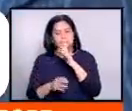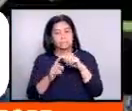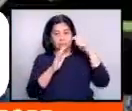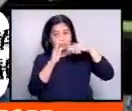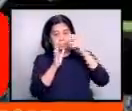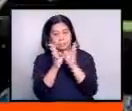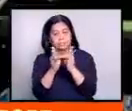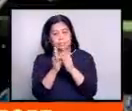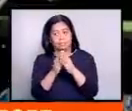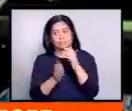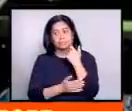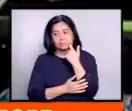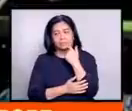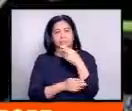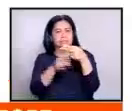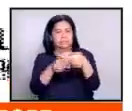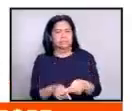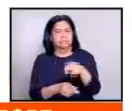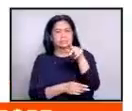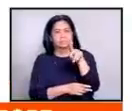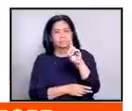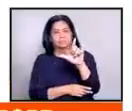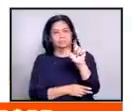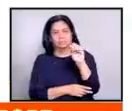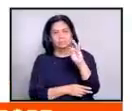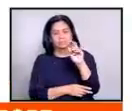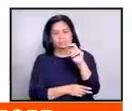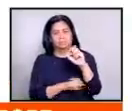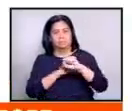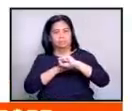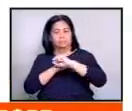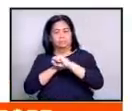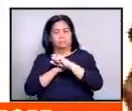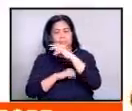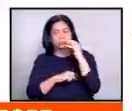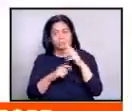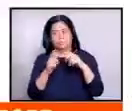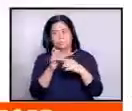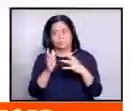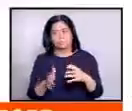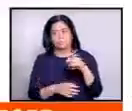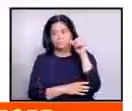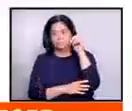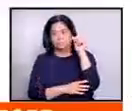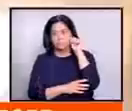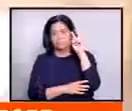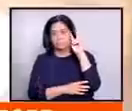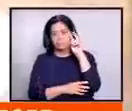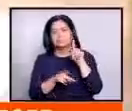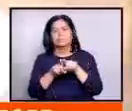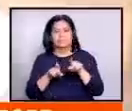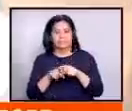video conference kanina, pinangalanan ni PDP laban campaign manager Manny Pacquiao si Marinduque Representative Lord Alan Velasco